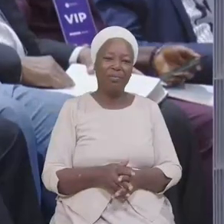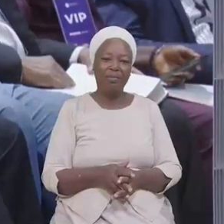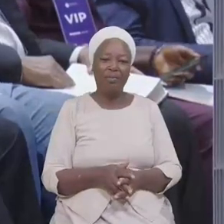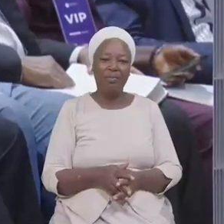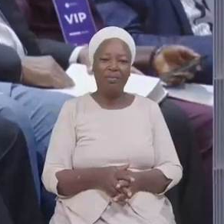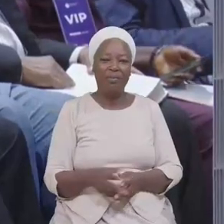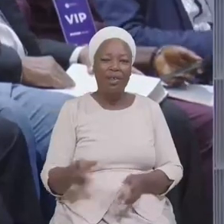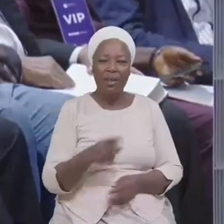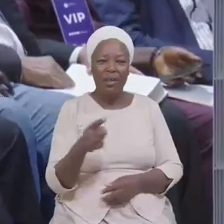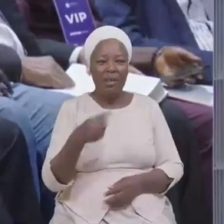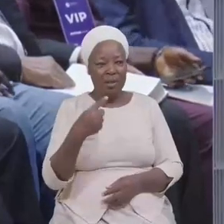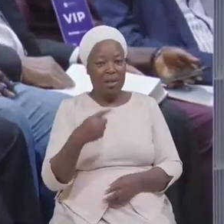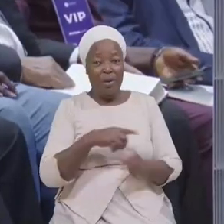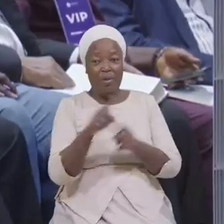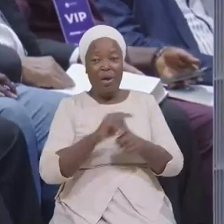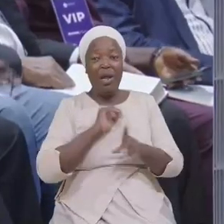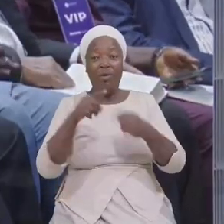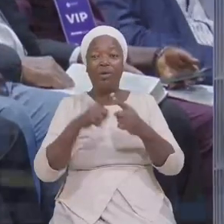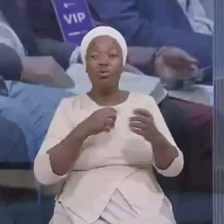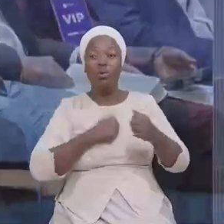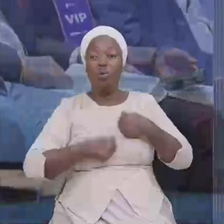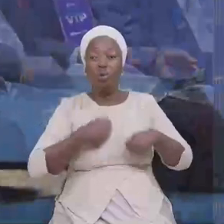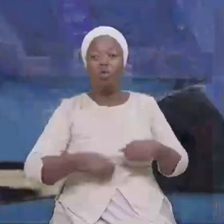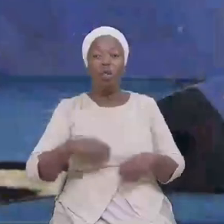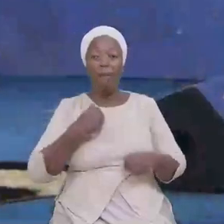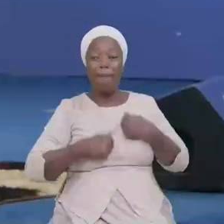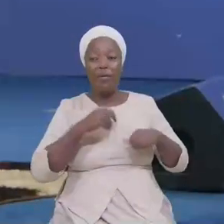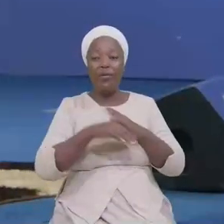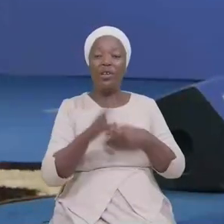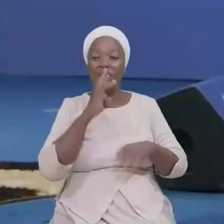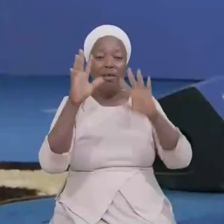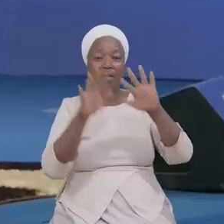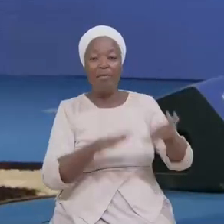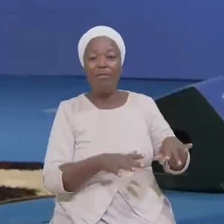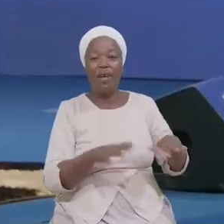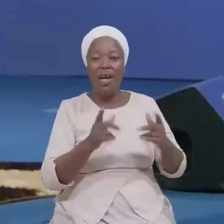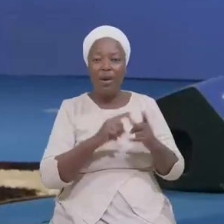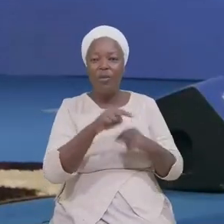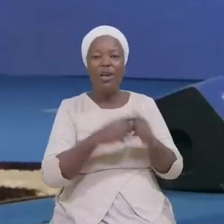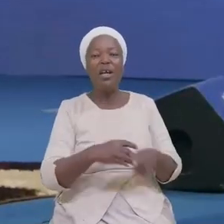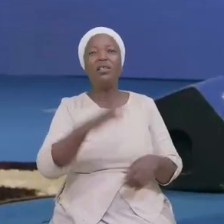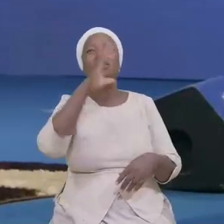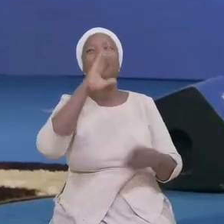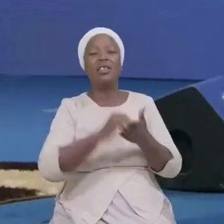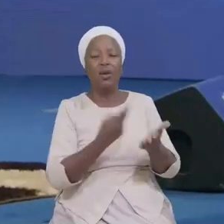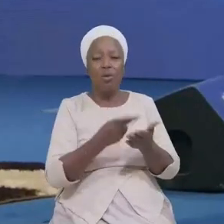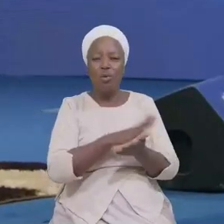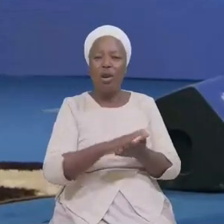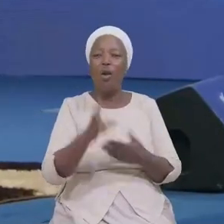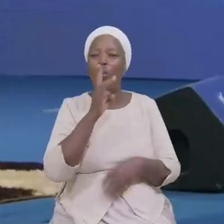Et dit quand je vais me baigner dans la rivière, et dit quand je bois cette eau sainte,